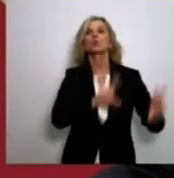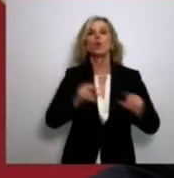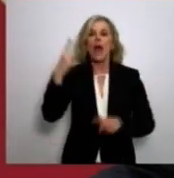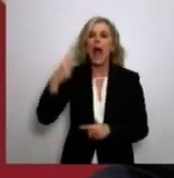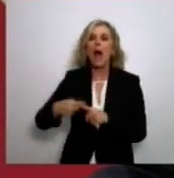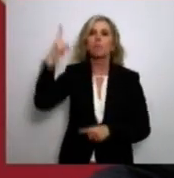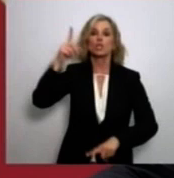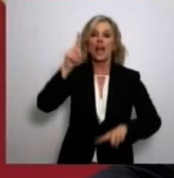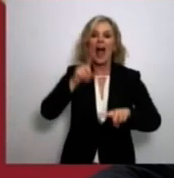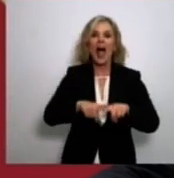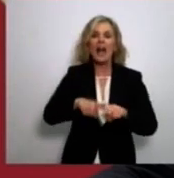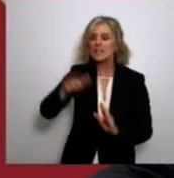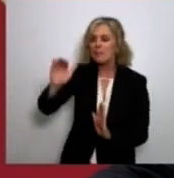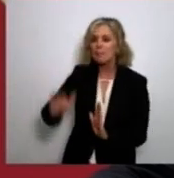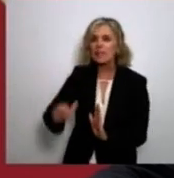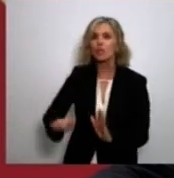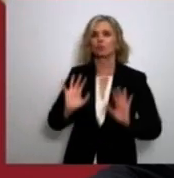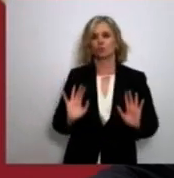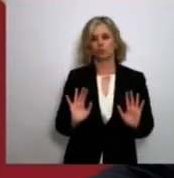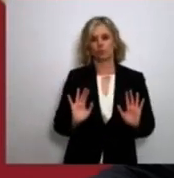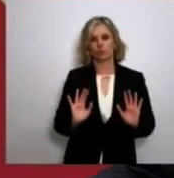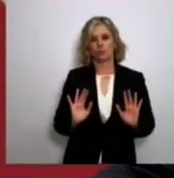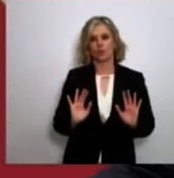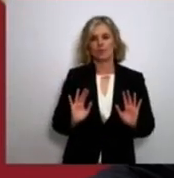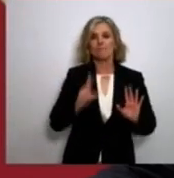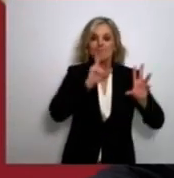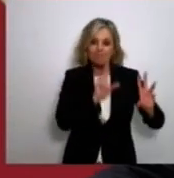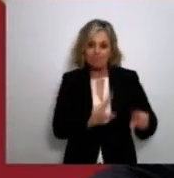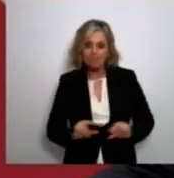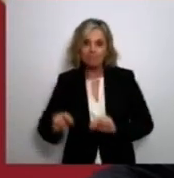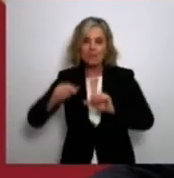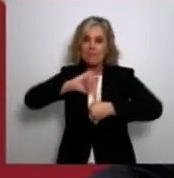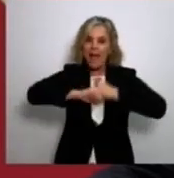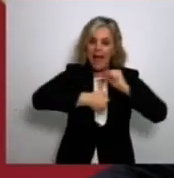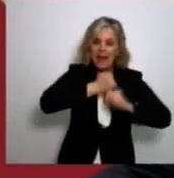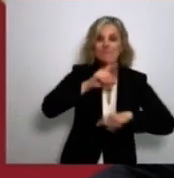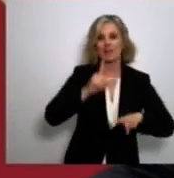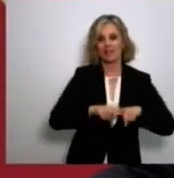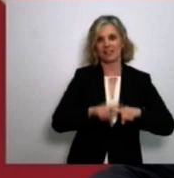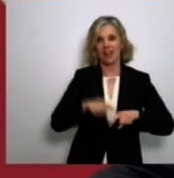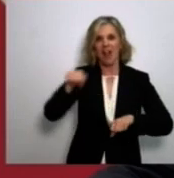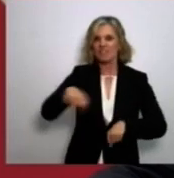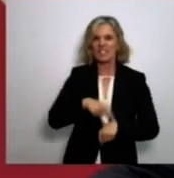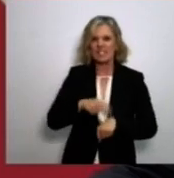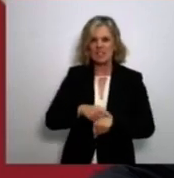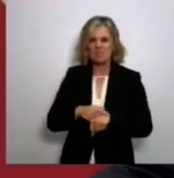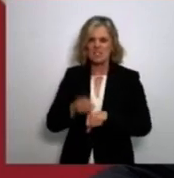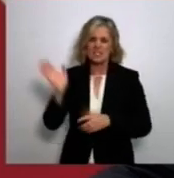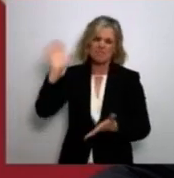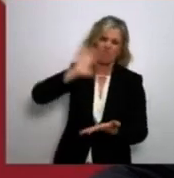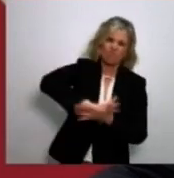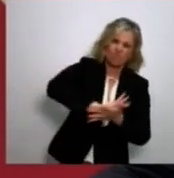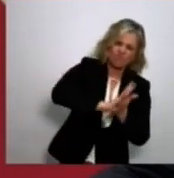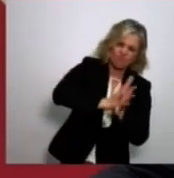απλός, μικρός, και ο οποίος αυτή τη στιγμή ποδοπατιέται